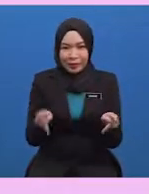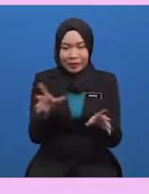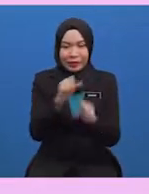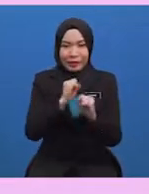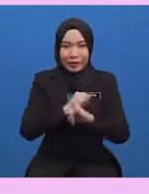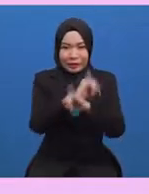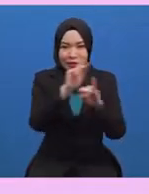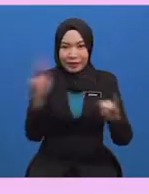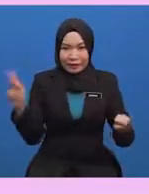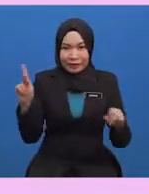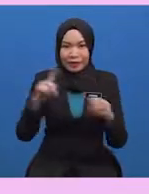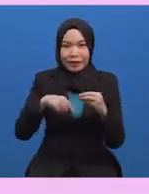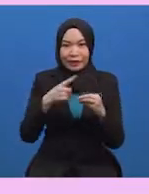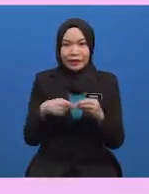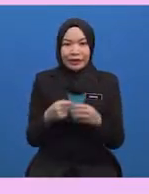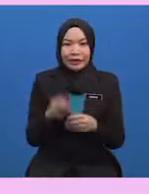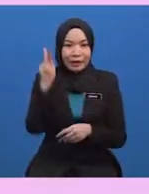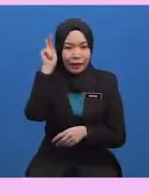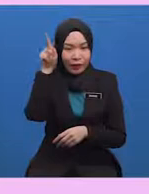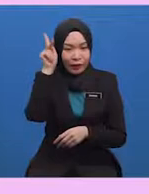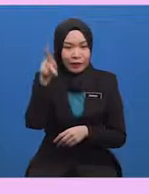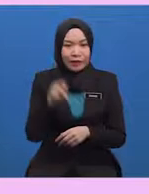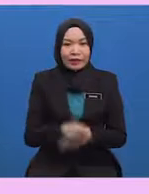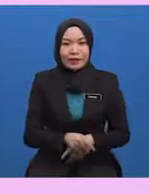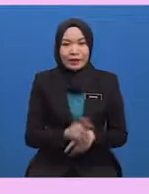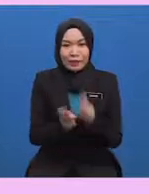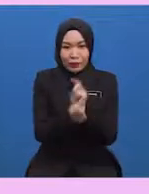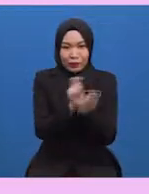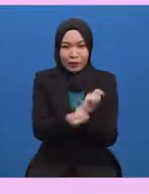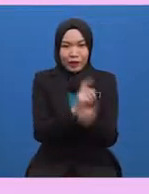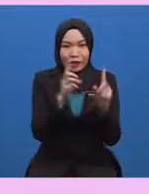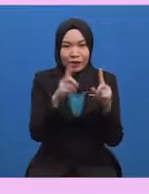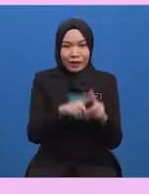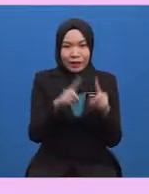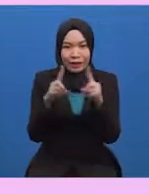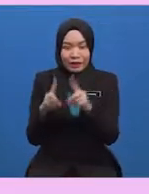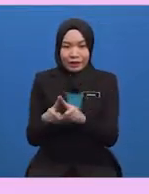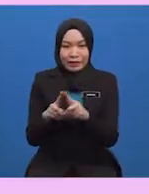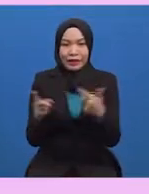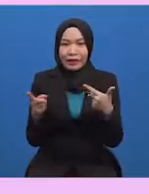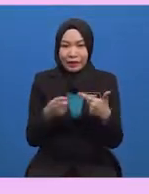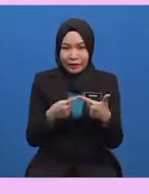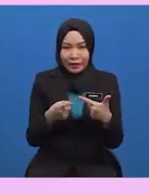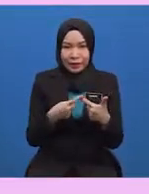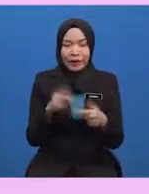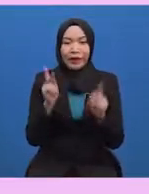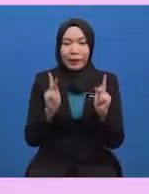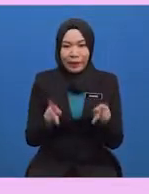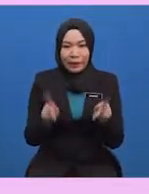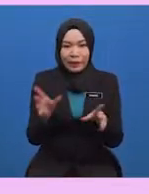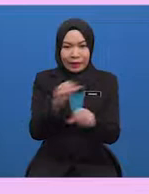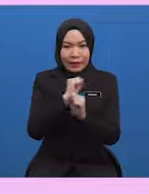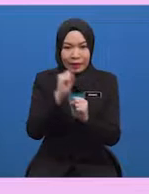menjelaskan tentang konsep transformasi desa. Objektif kedua, pelajar dapat